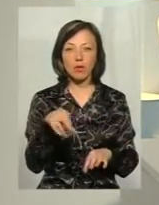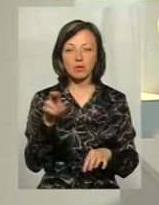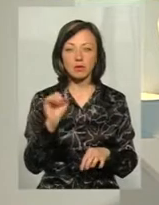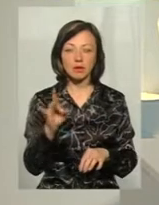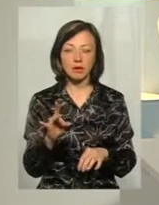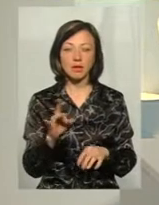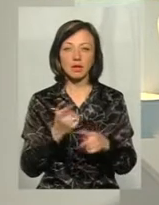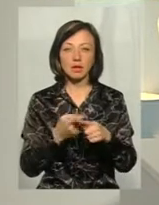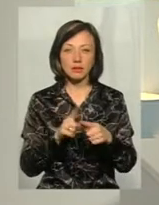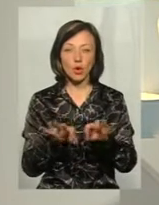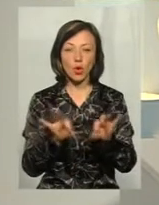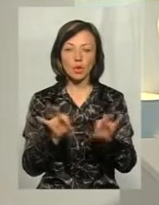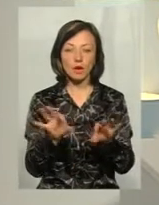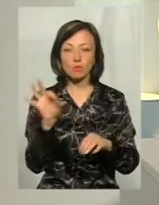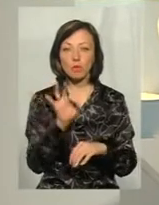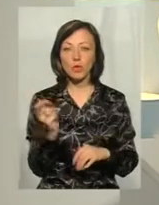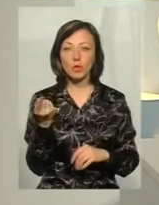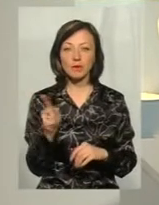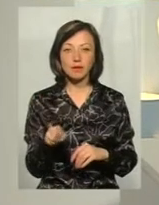якраз розкаже про те,